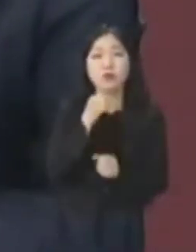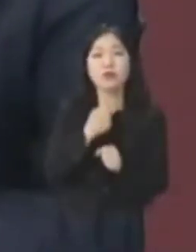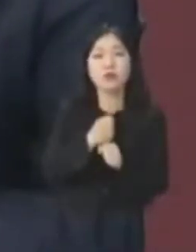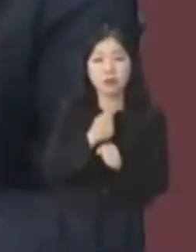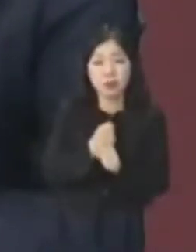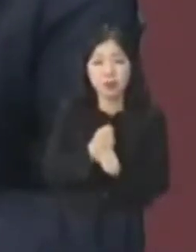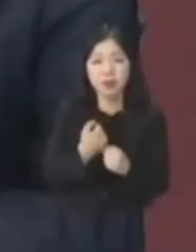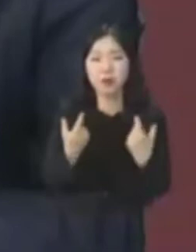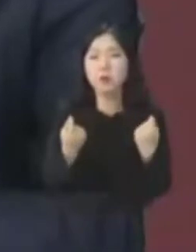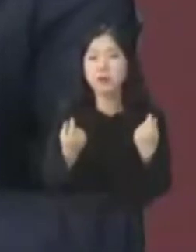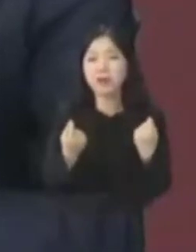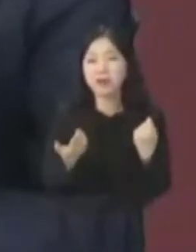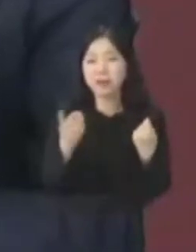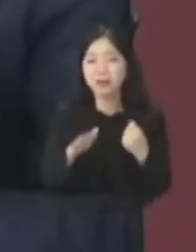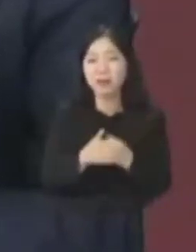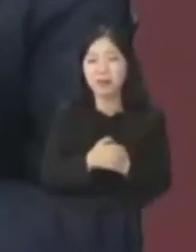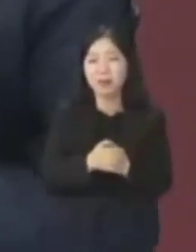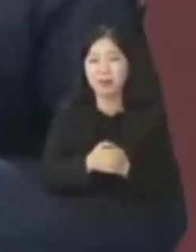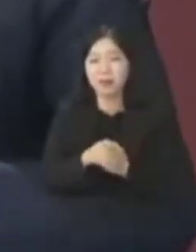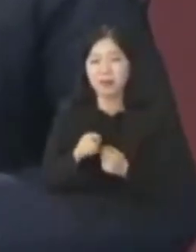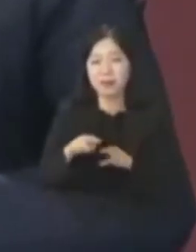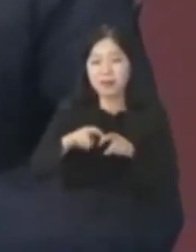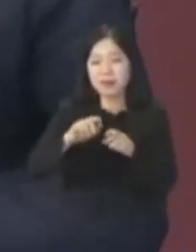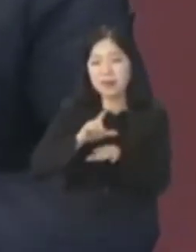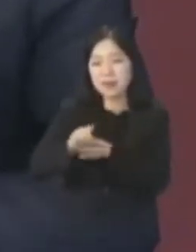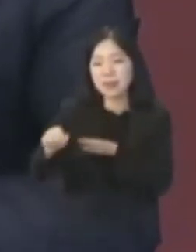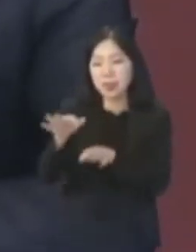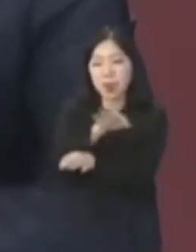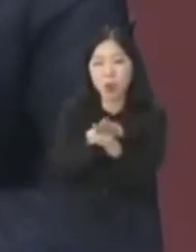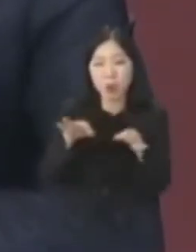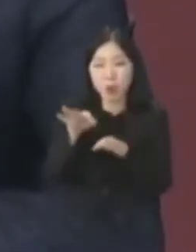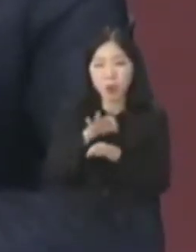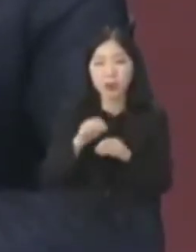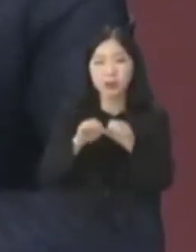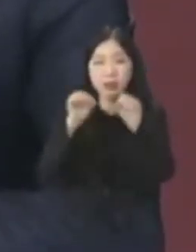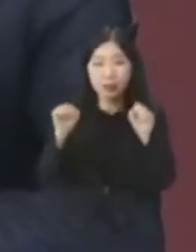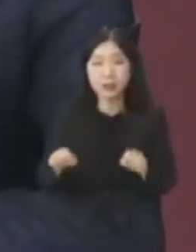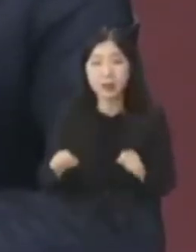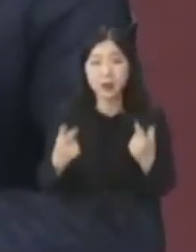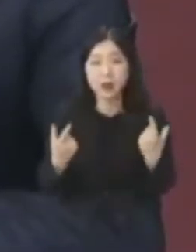아까 말씀드렸던 니사스 지역 경제 시스템과도 같이